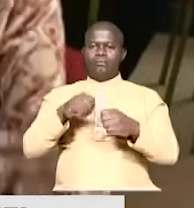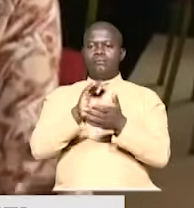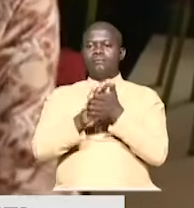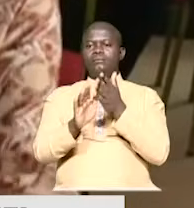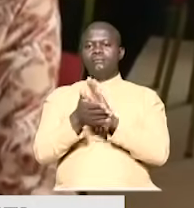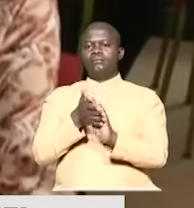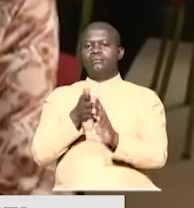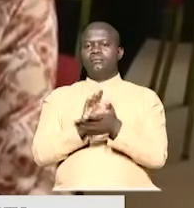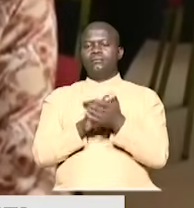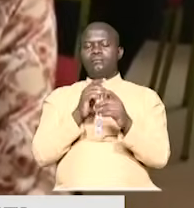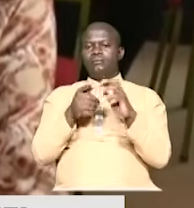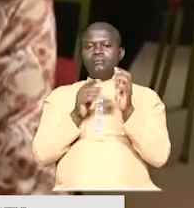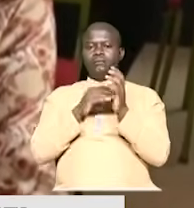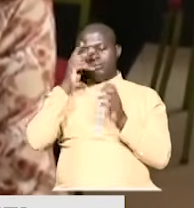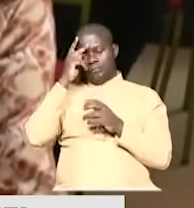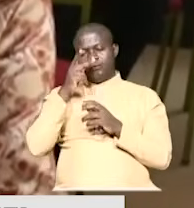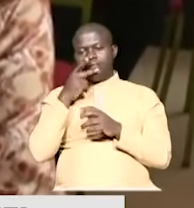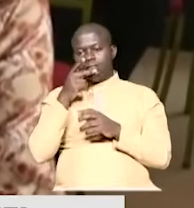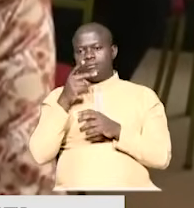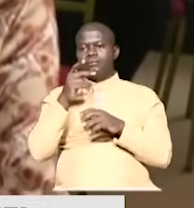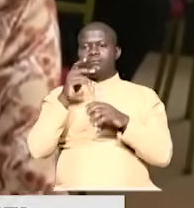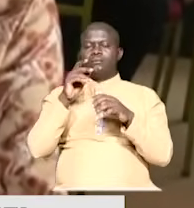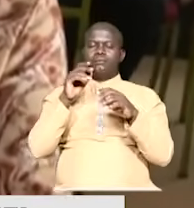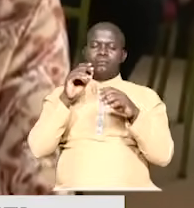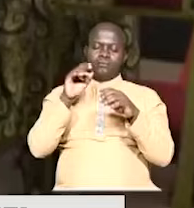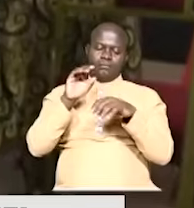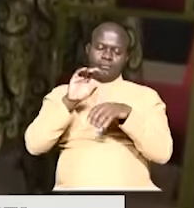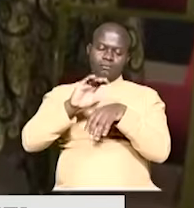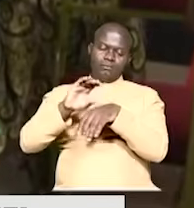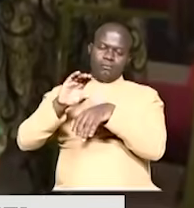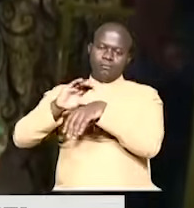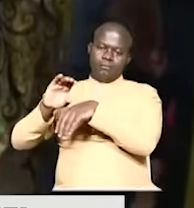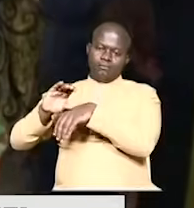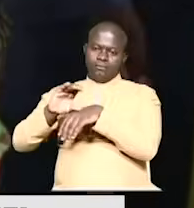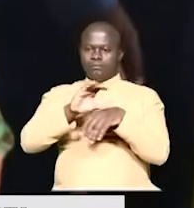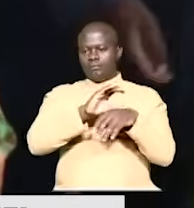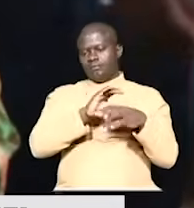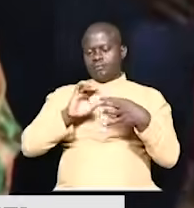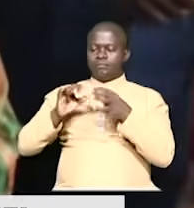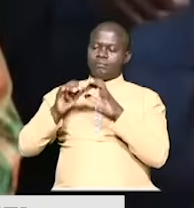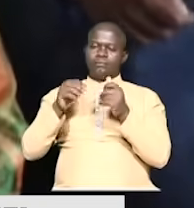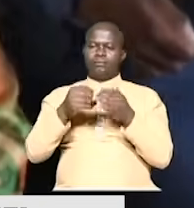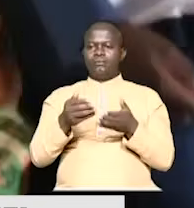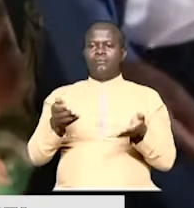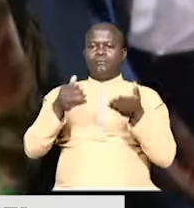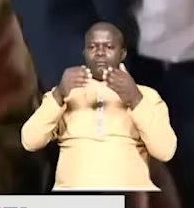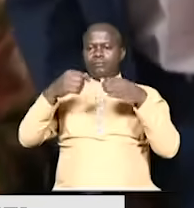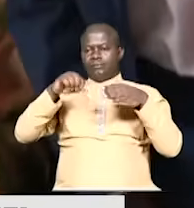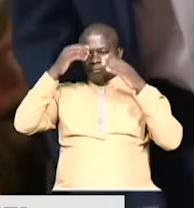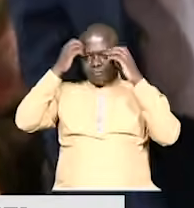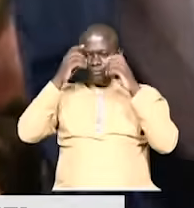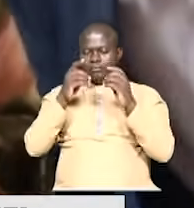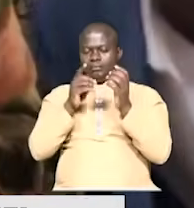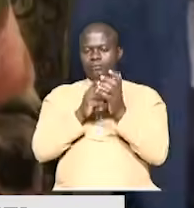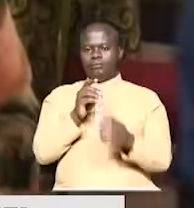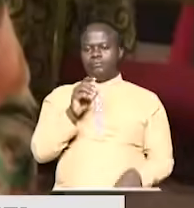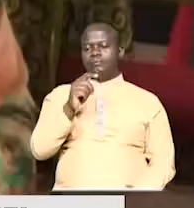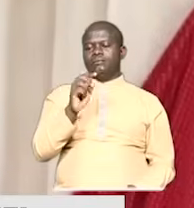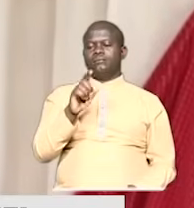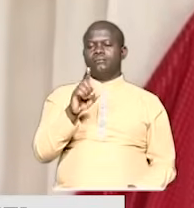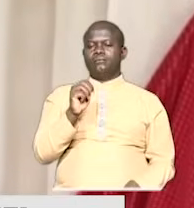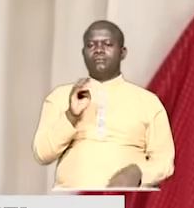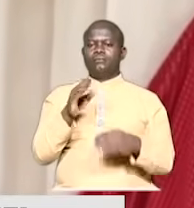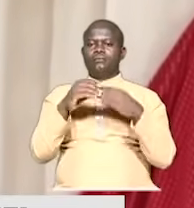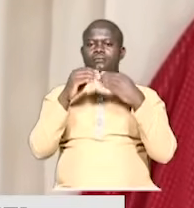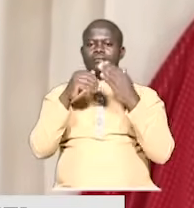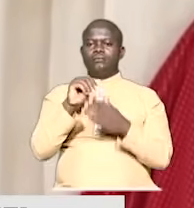amateka. Gusa umubyeyi n'itorero bakomeje kugaragazwa nk'abafatanyabikorwa b'ingenzi mu kuzamura ireme ry'uburezi. Dr Karimba Jared umushumba wa